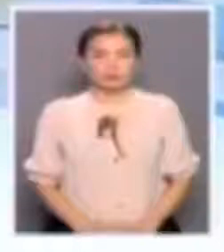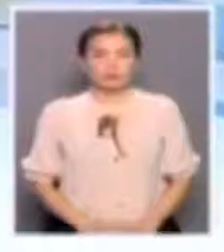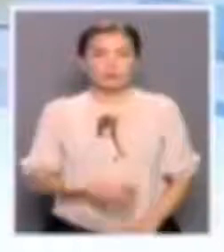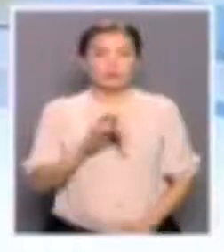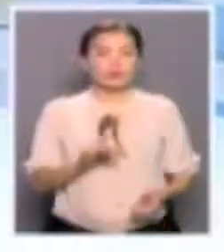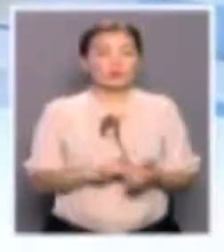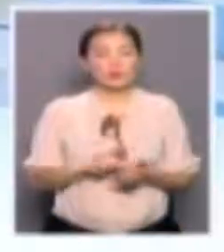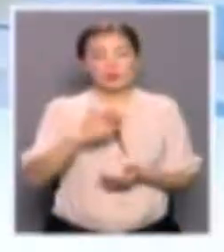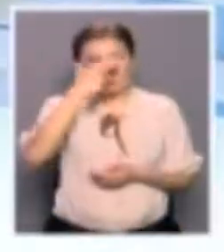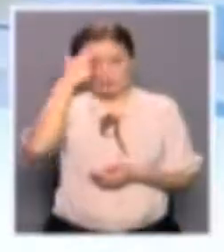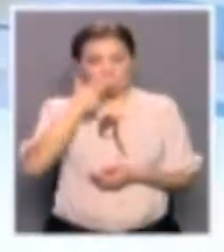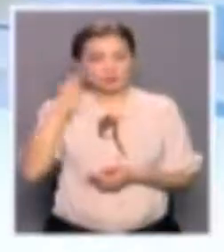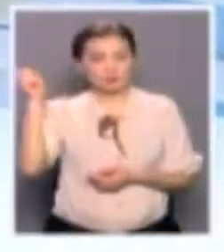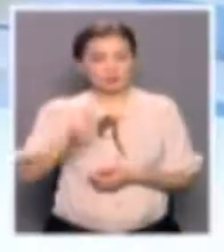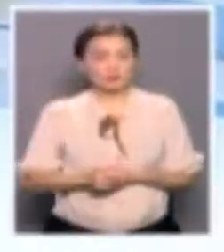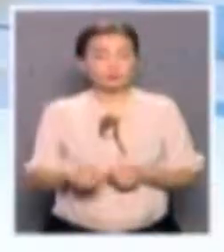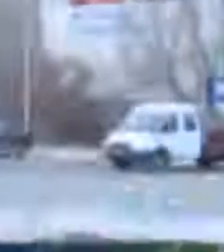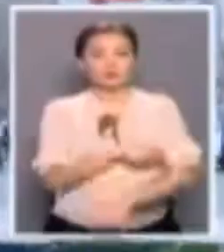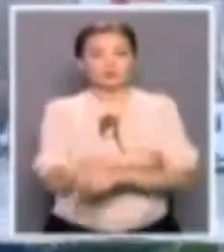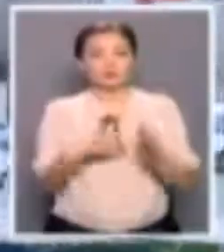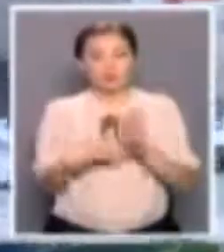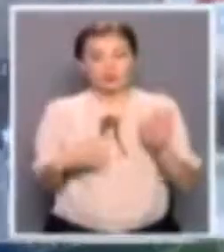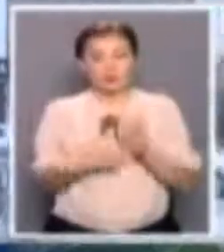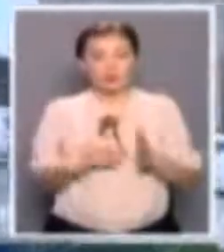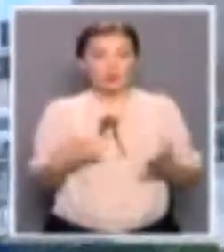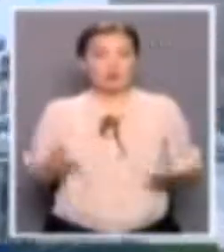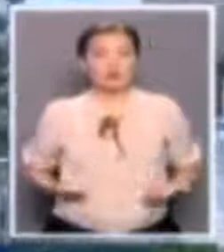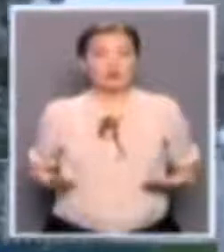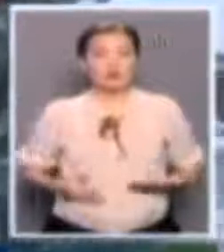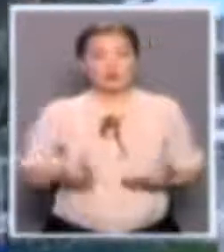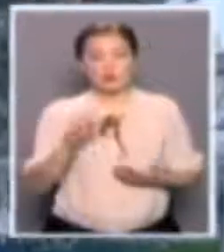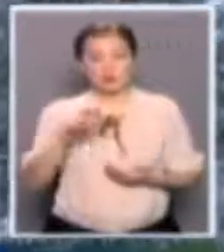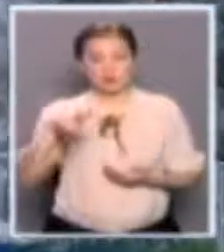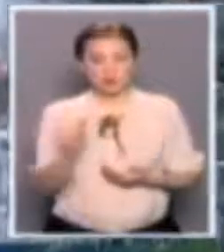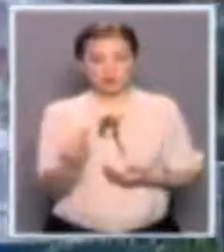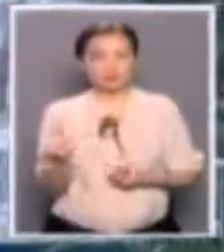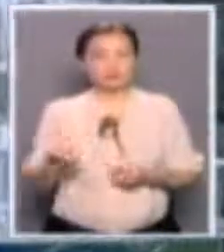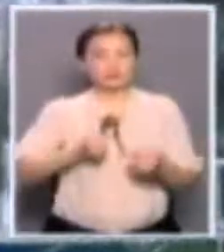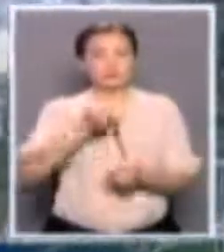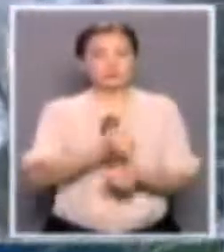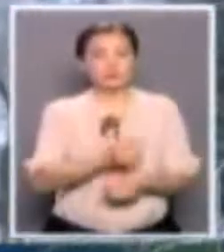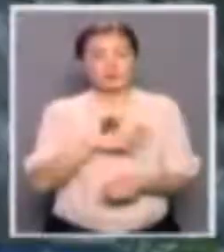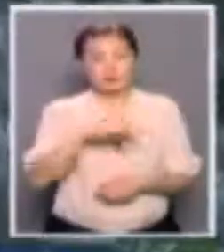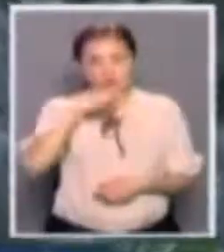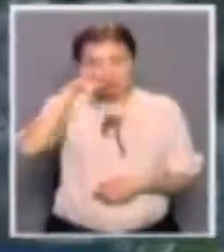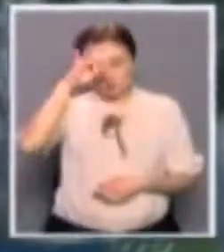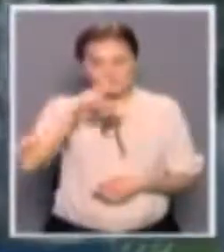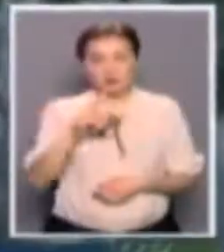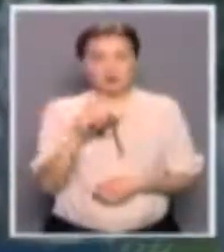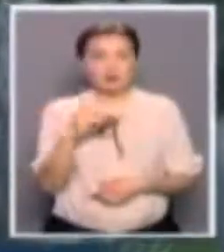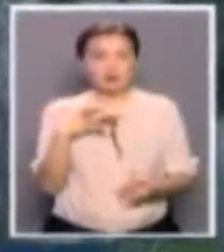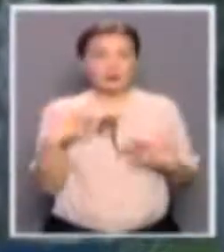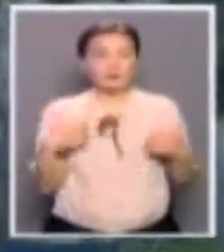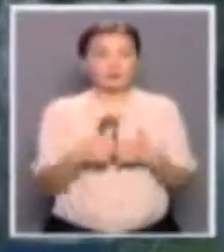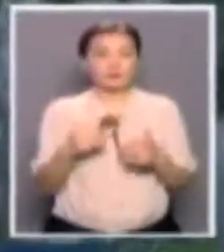Атырауда Германиядан келген бейіктігі 9 метрлік тірі шырша отырғызылды. Ол Махамбет атындағы Академиялық Қазақ драма театрының